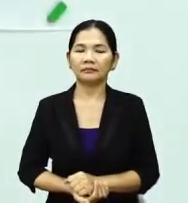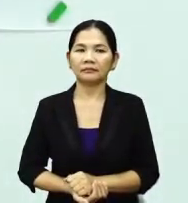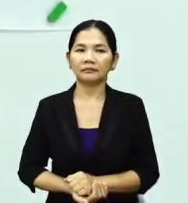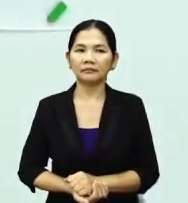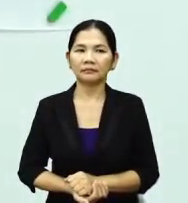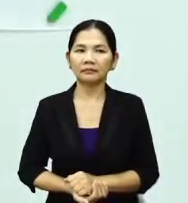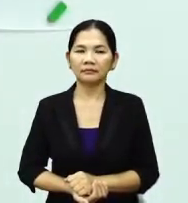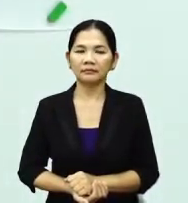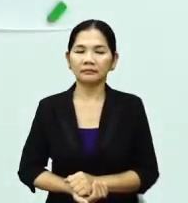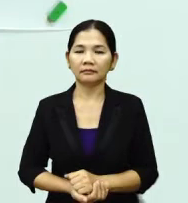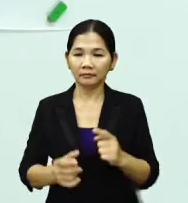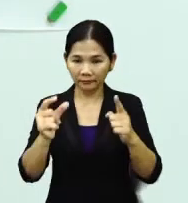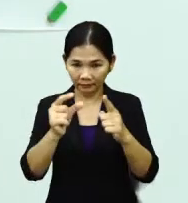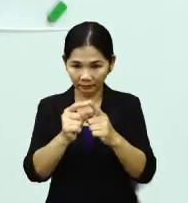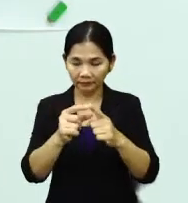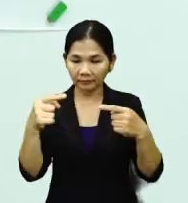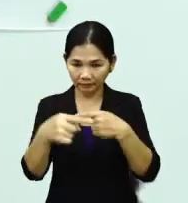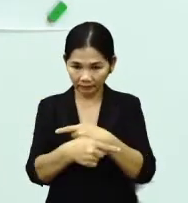Biệt tùy